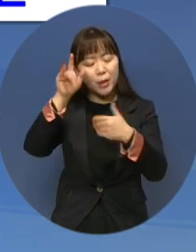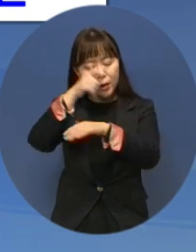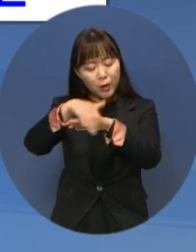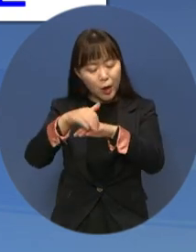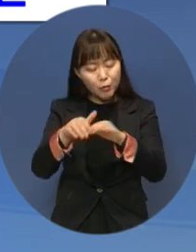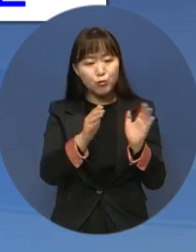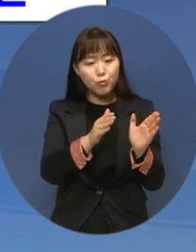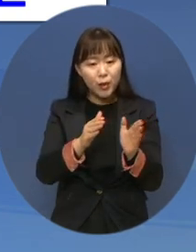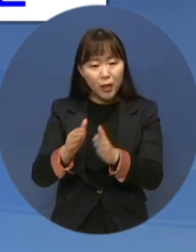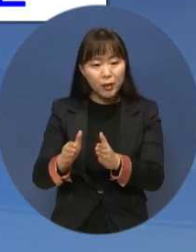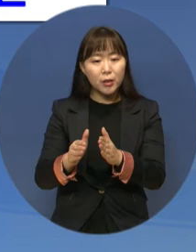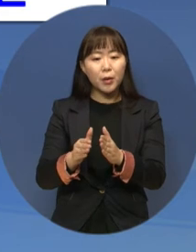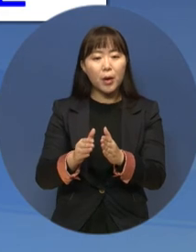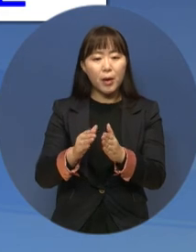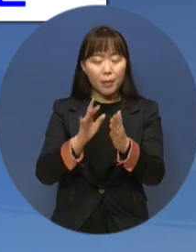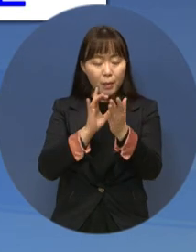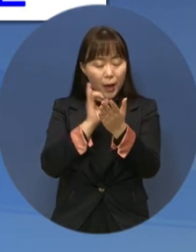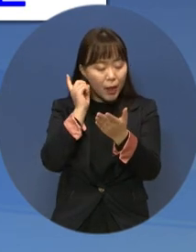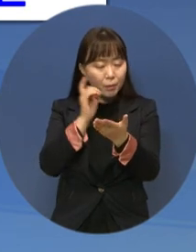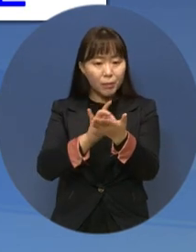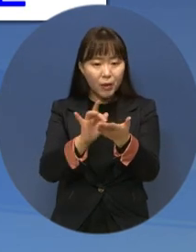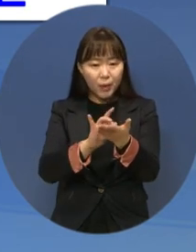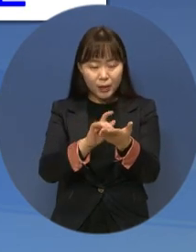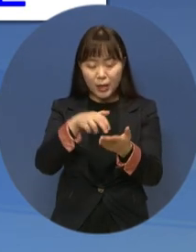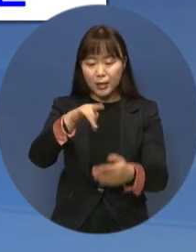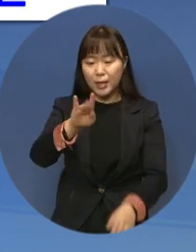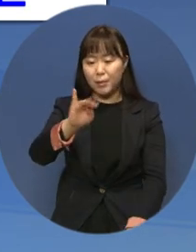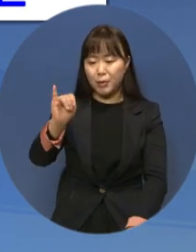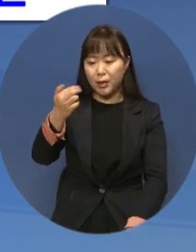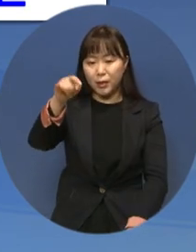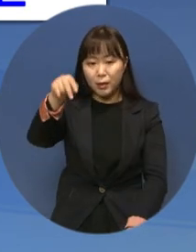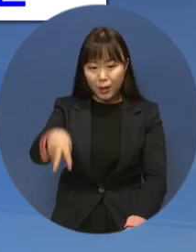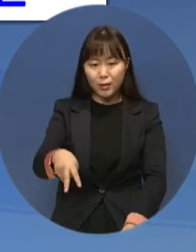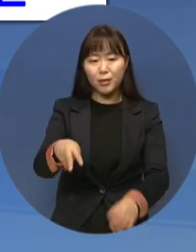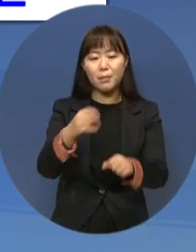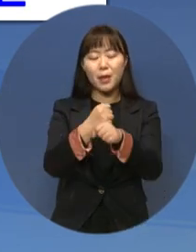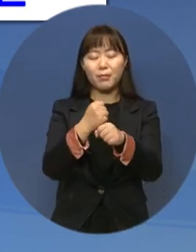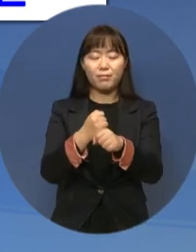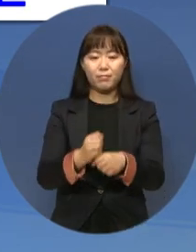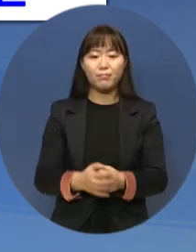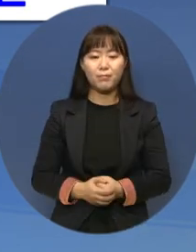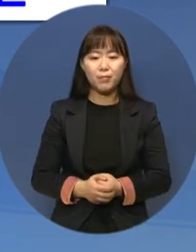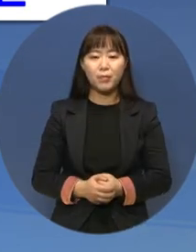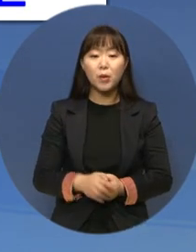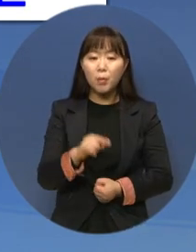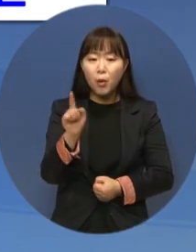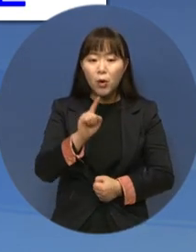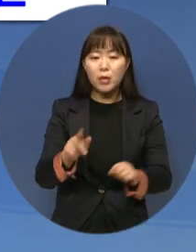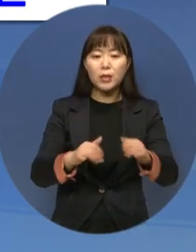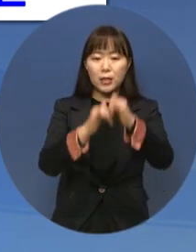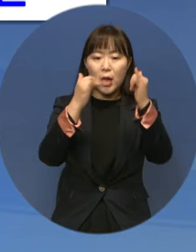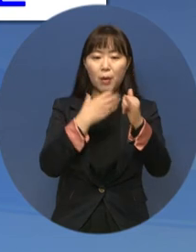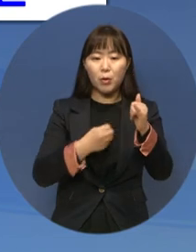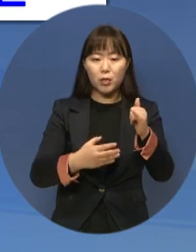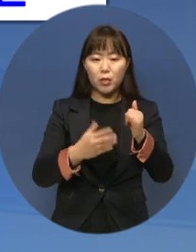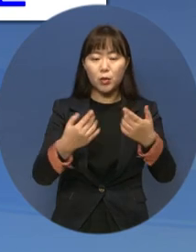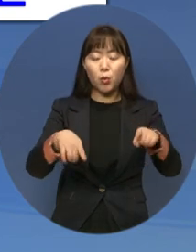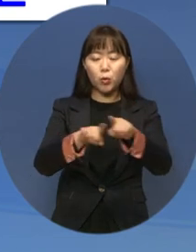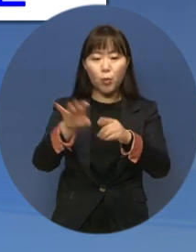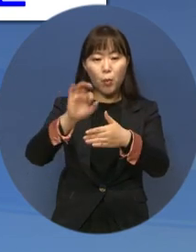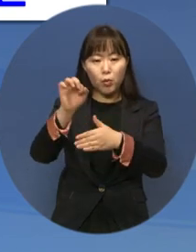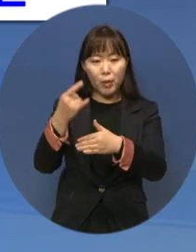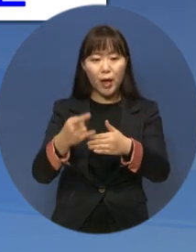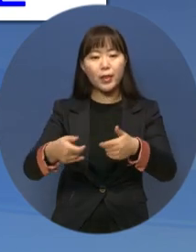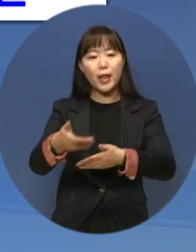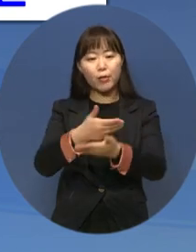설계를 준비하는 모바일 앱 채비넷을 개발했다고 밝혔습니다. 채비넷은 사회복지공동모금회